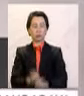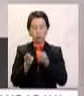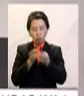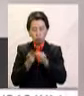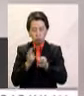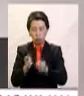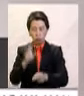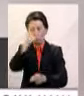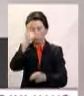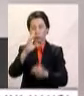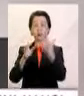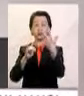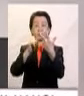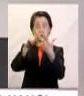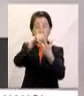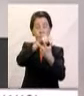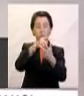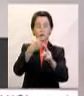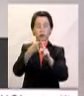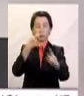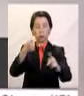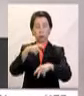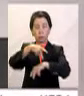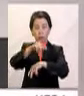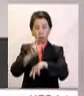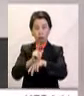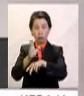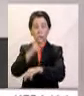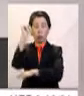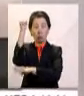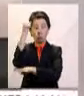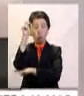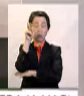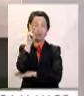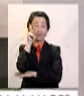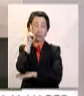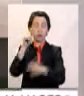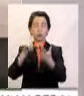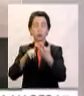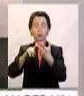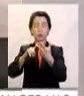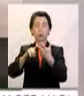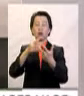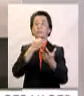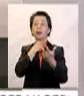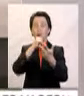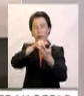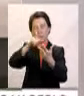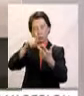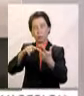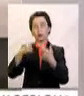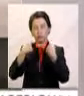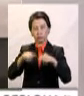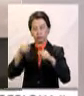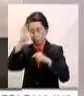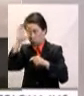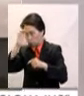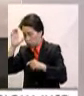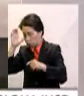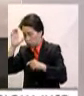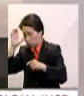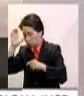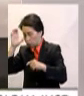Usaha mengesan 3 lagi penghuni yang berasal dari Langkawi dan Pokok Sena Kedah serta Pantai Remis Perak sedang dilakukan.